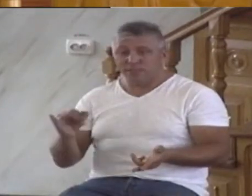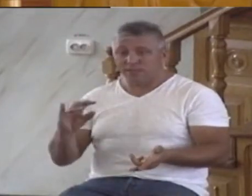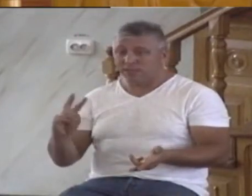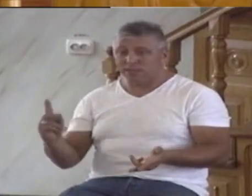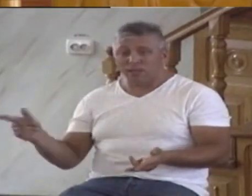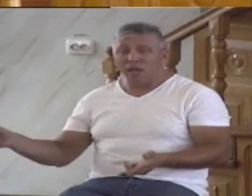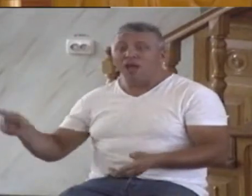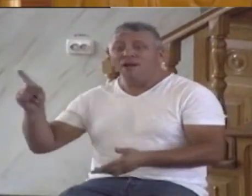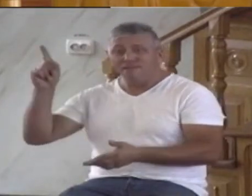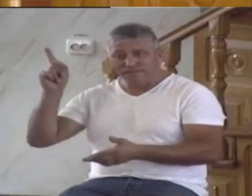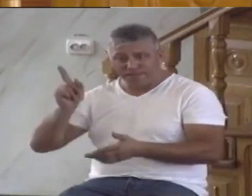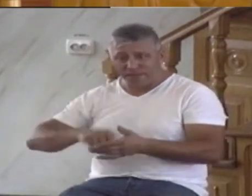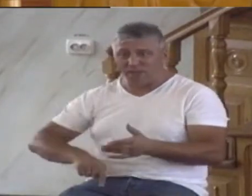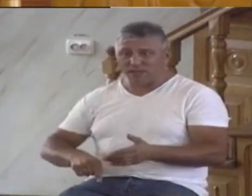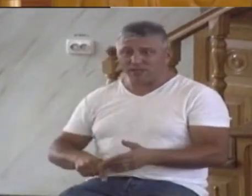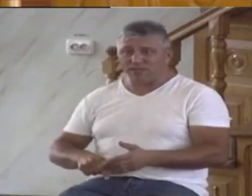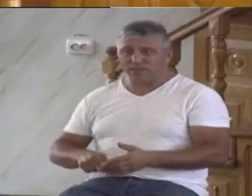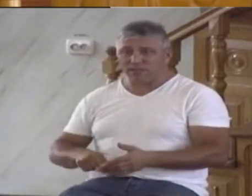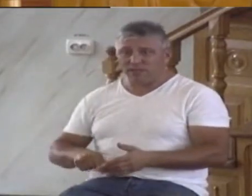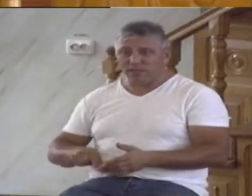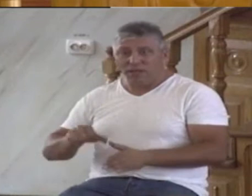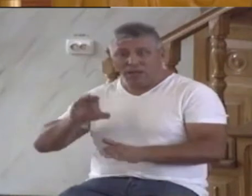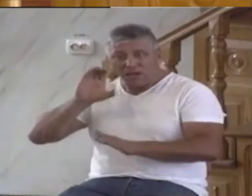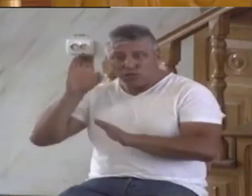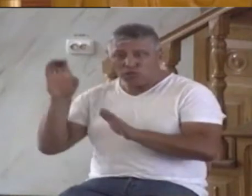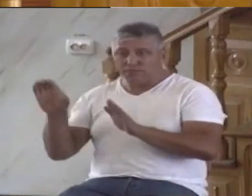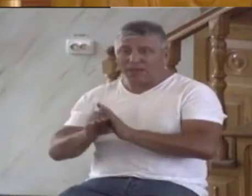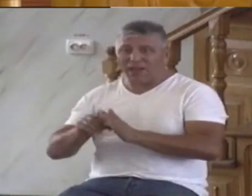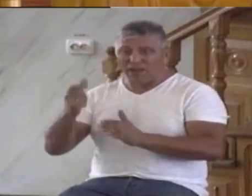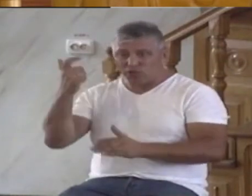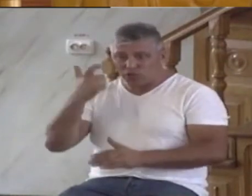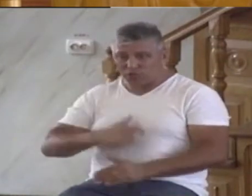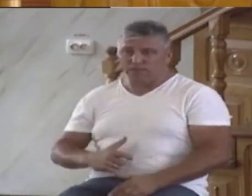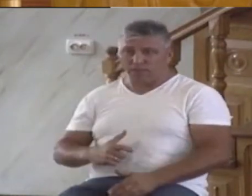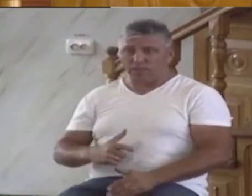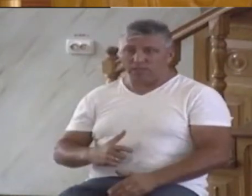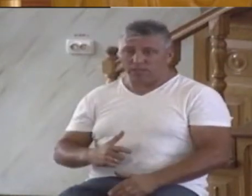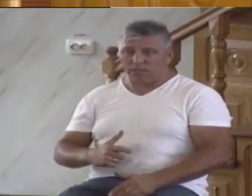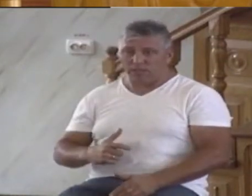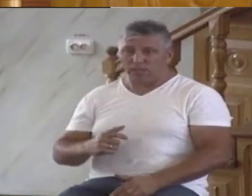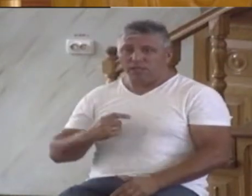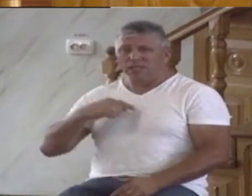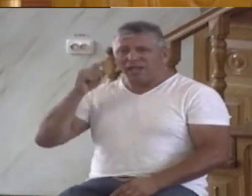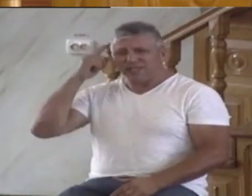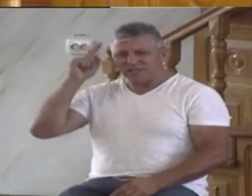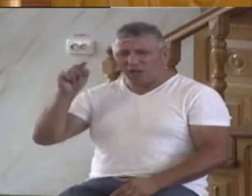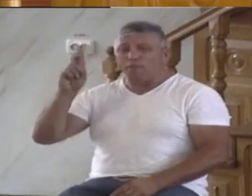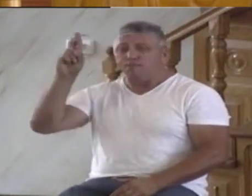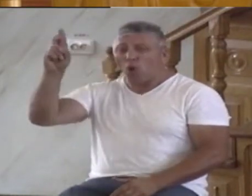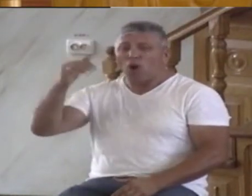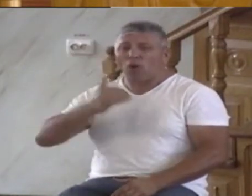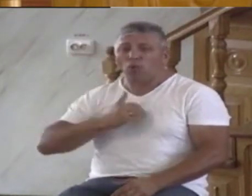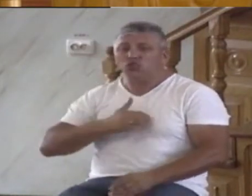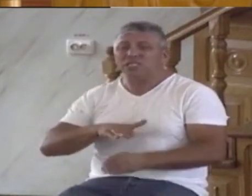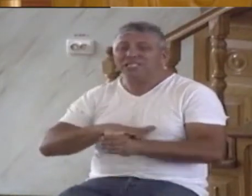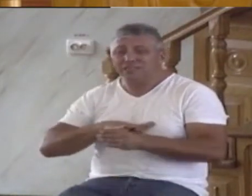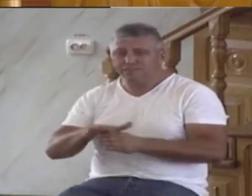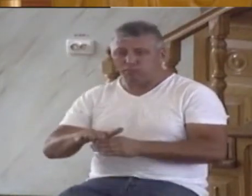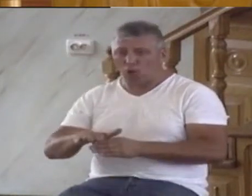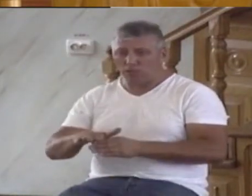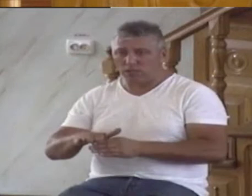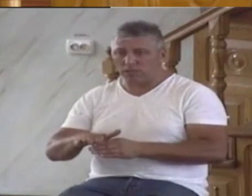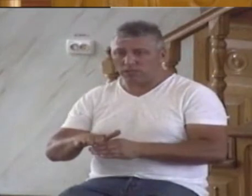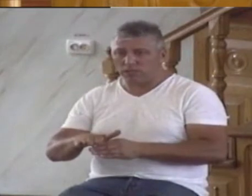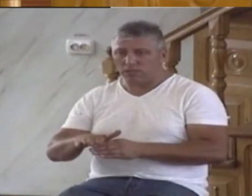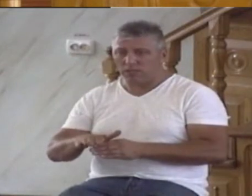реализации воли Божьей. Он туда направлен, он хочет исполнить. Он живет